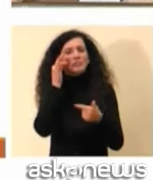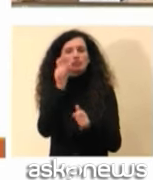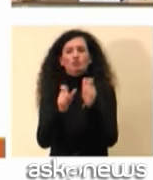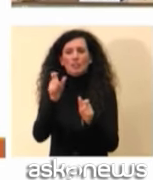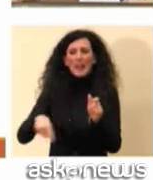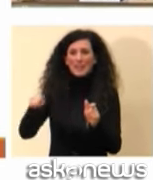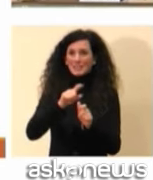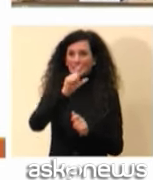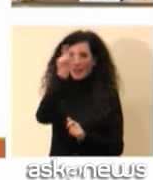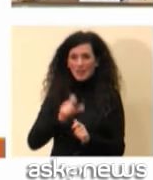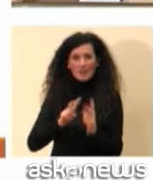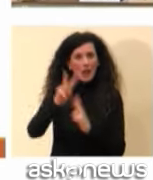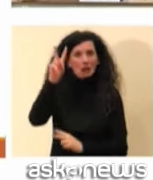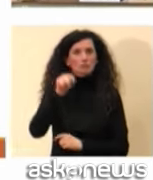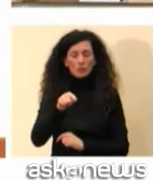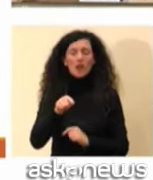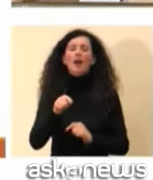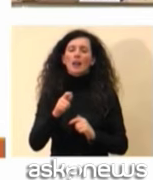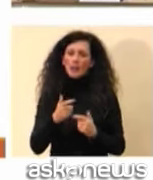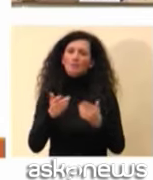livello nazionale è in lieve aumento,